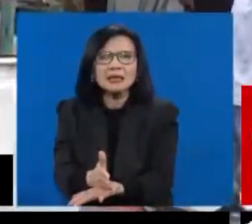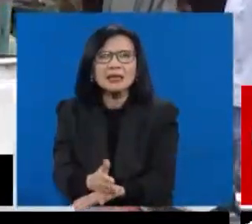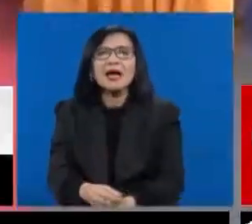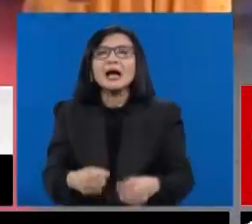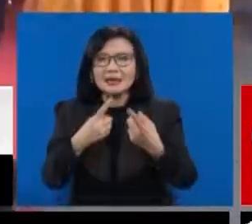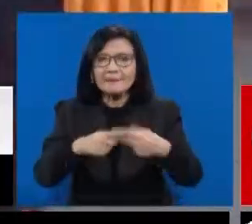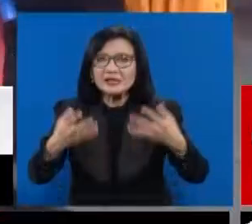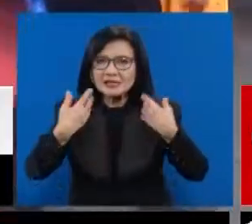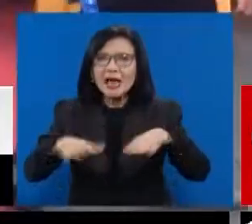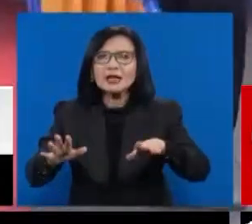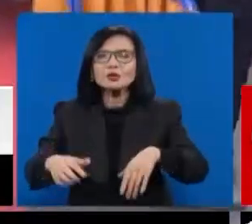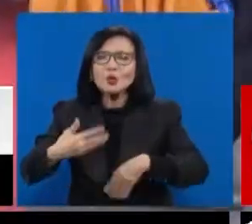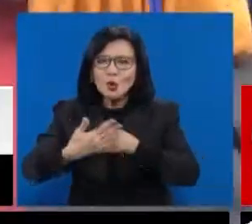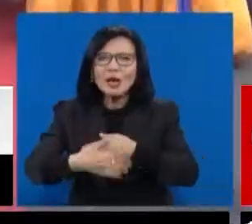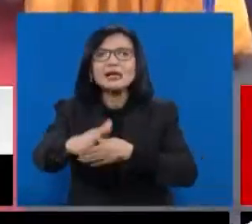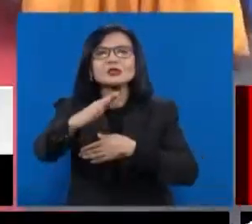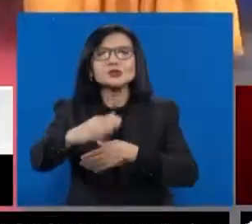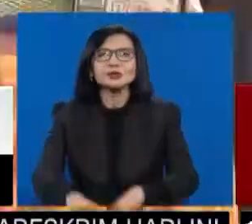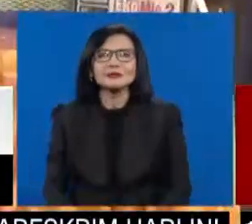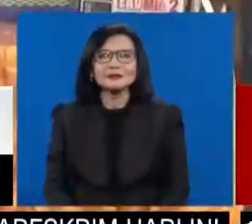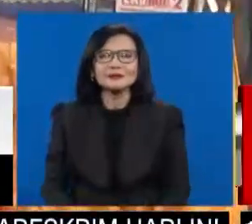usai hujan dan angin kencang reda.